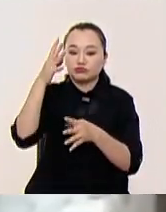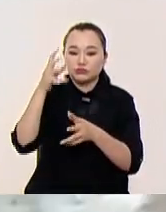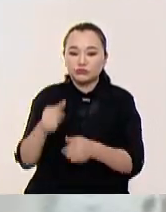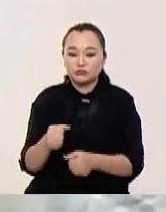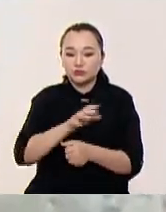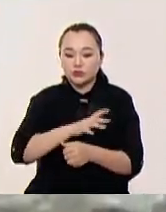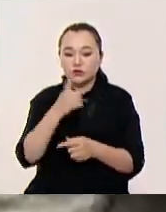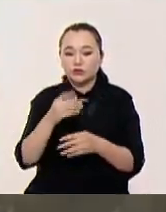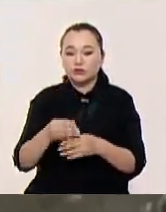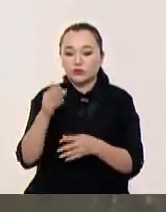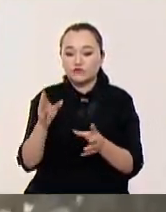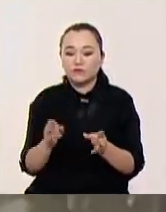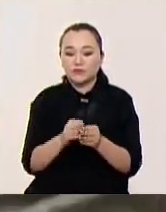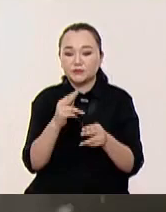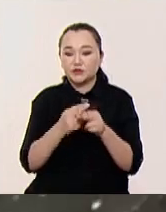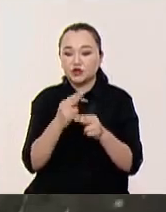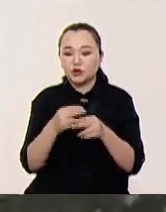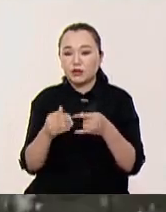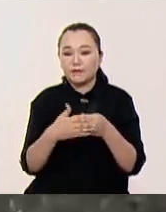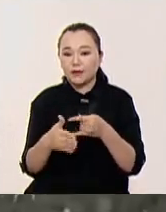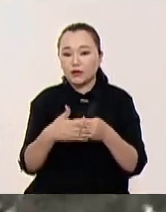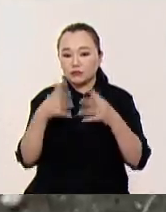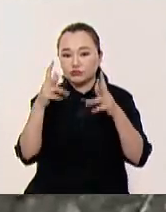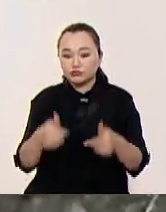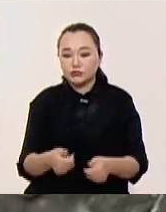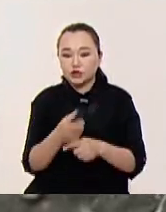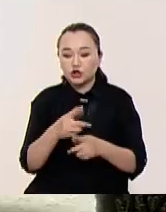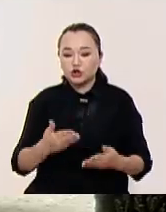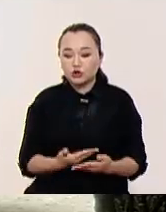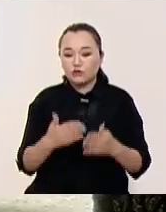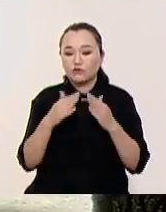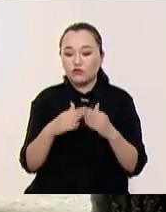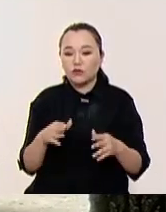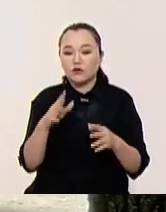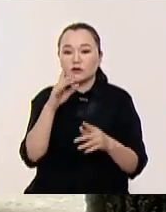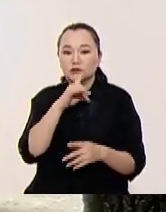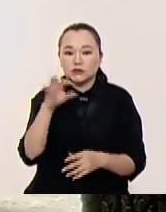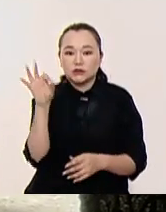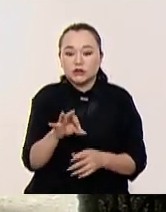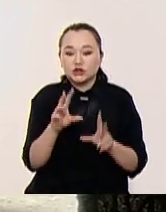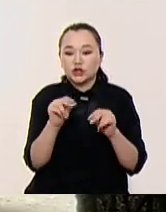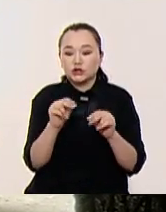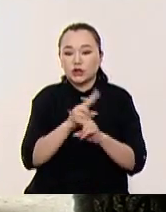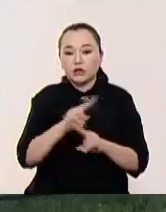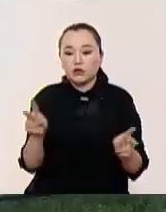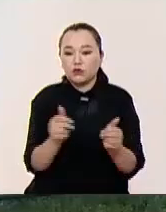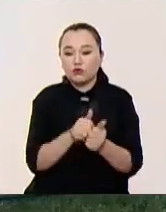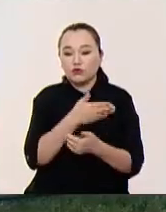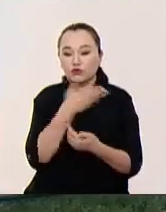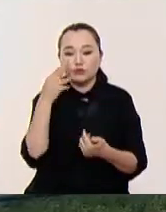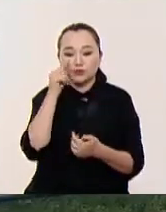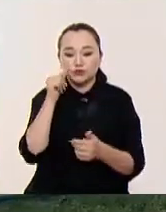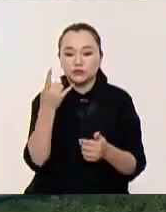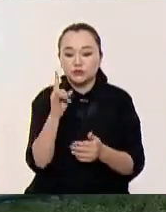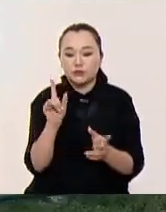входной группы вместе с металлической дверью. По словам жильцов дома, это произошло вмиг. К счастью, рядом никого не было. Мужчина с